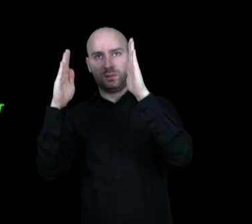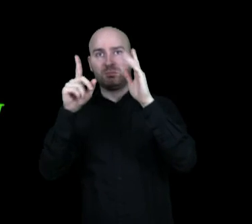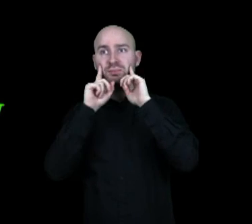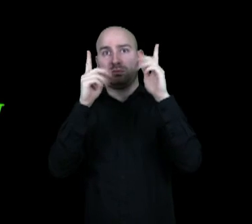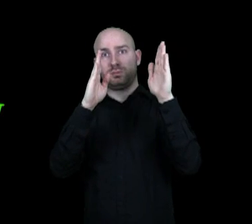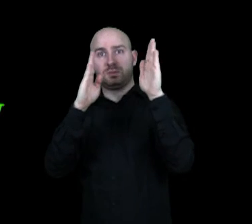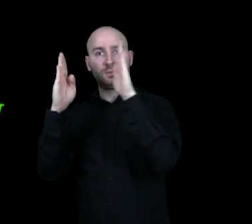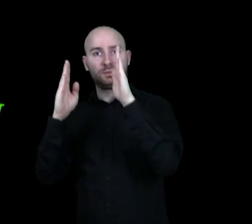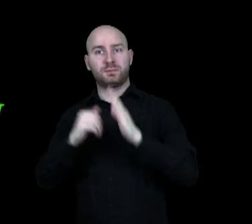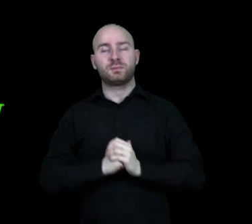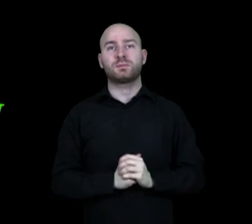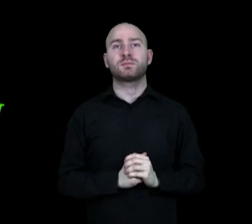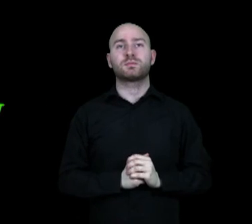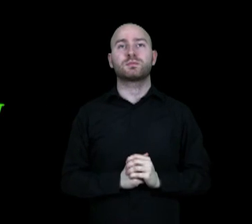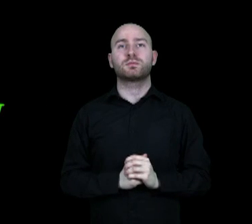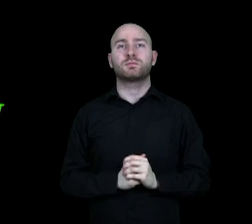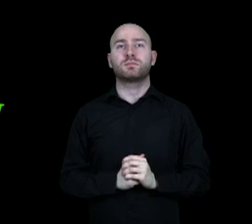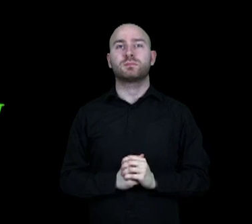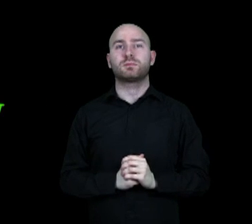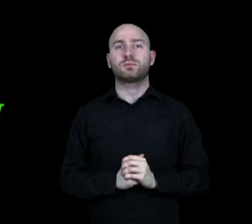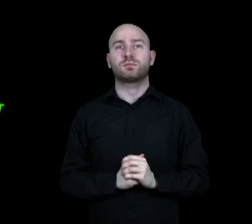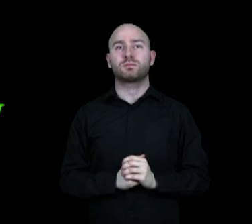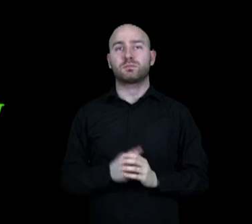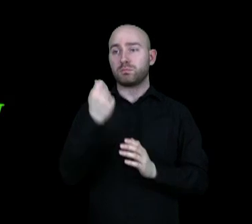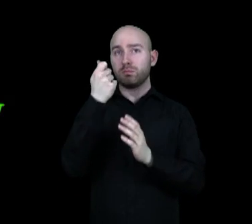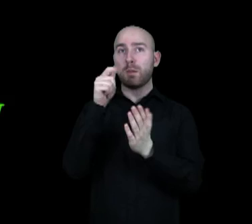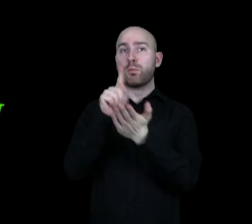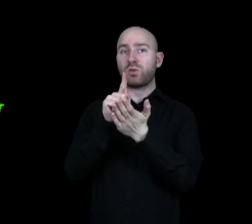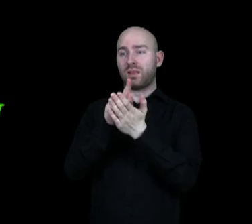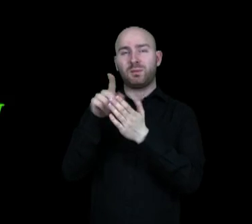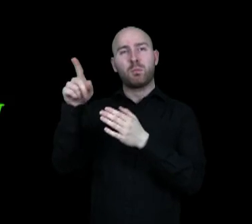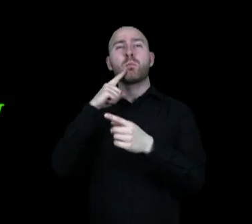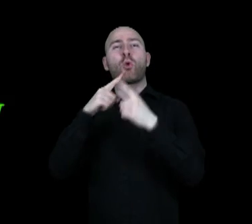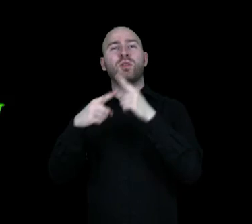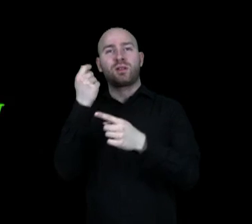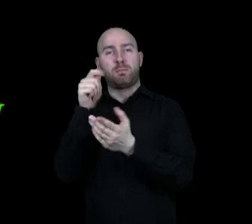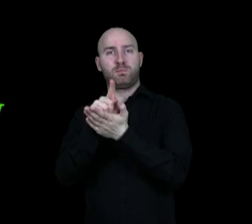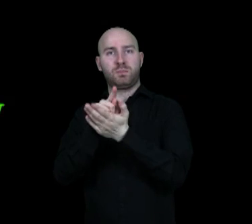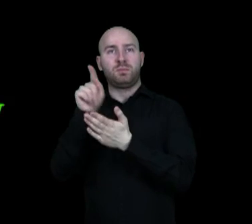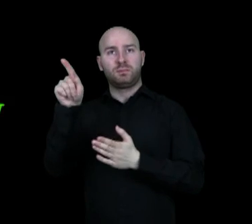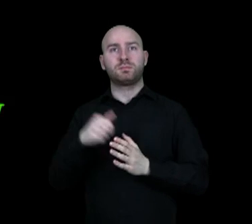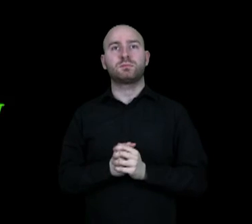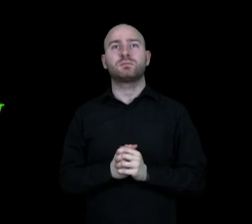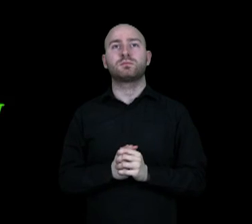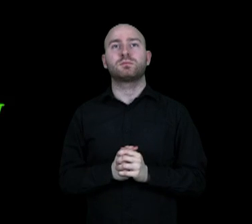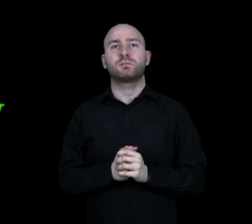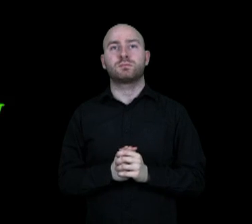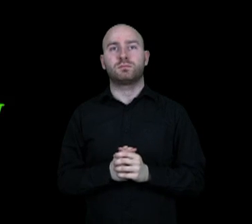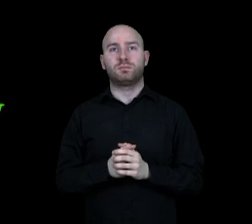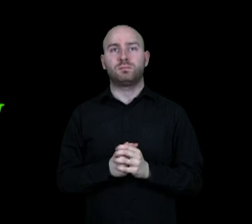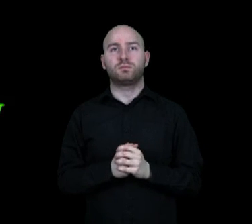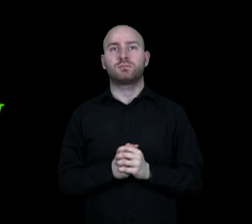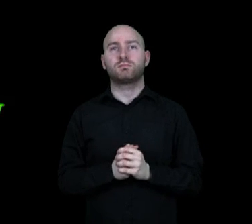polityki pieniężnej był ekspansywny. Jeśli rezerwa federalna czy bank centralny postanowi drukować mniej